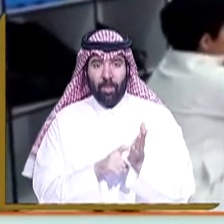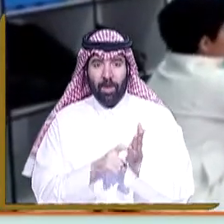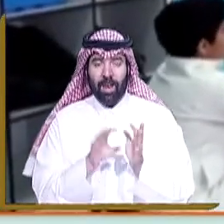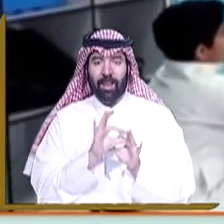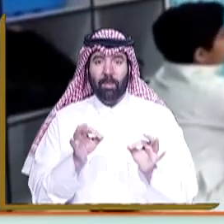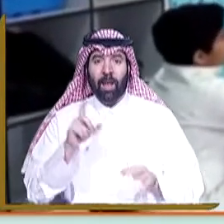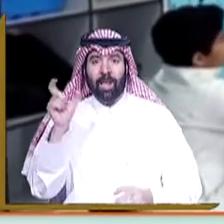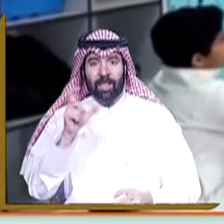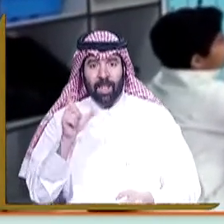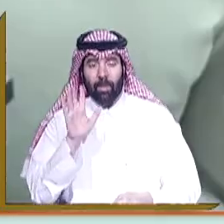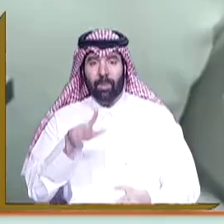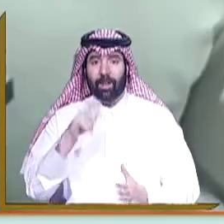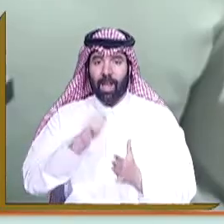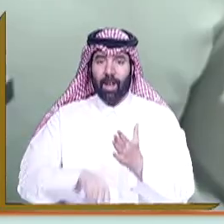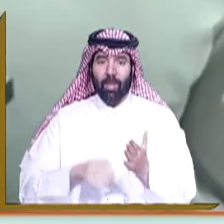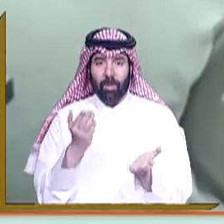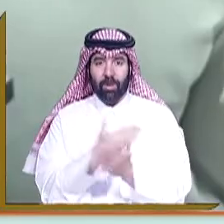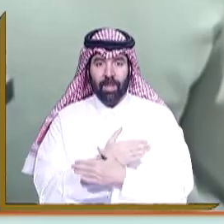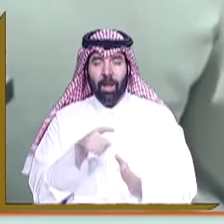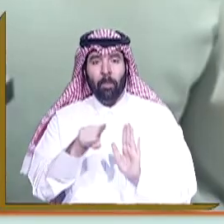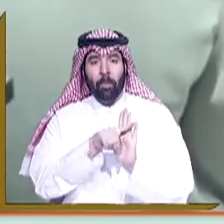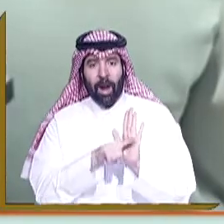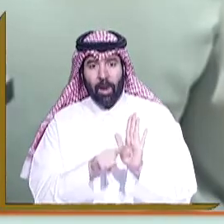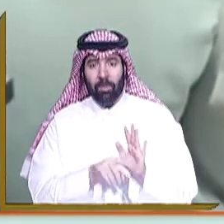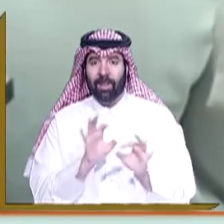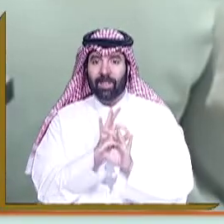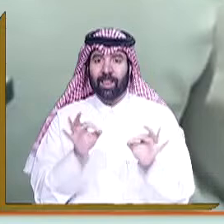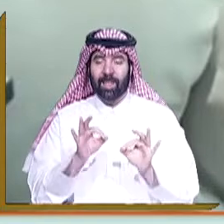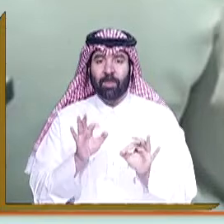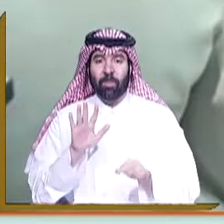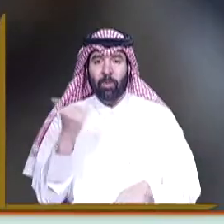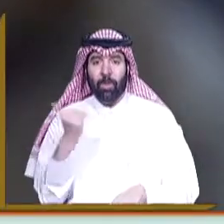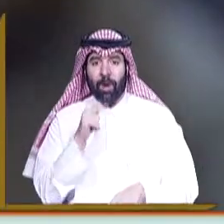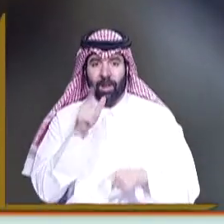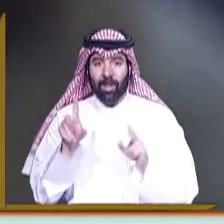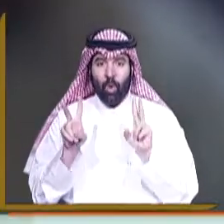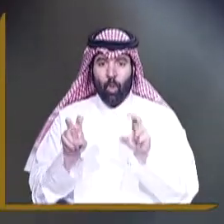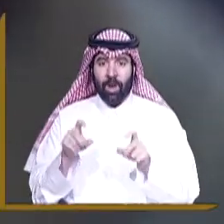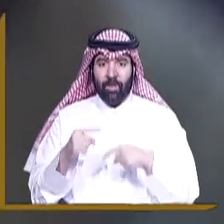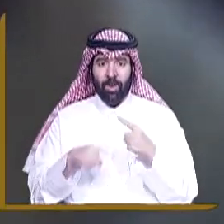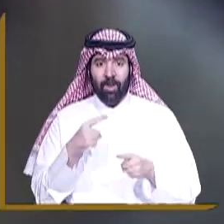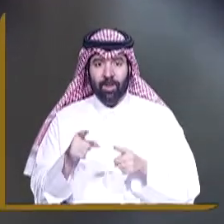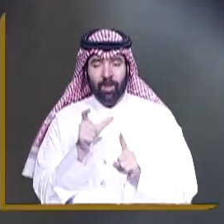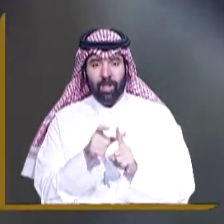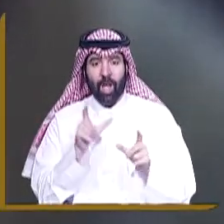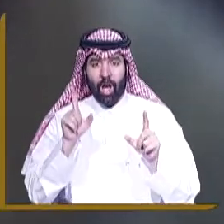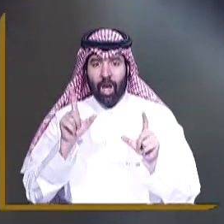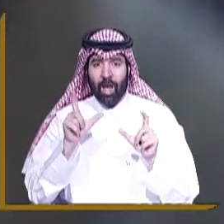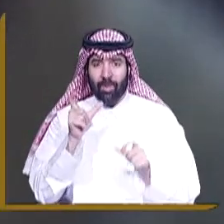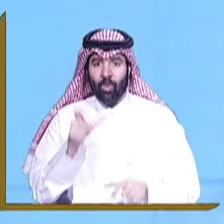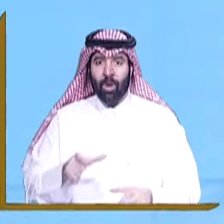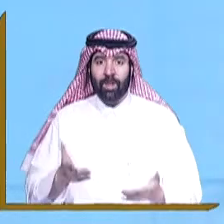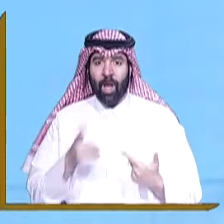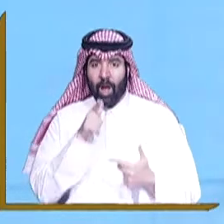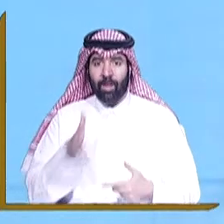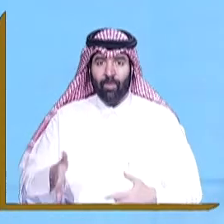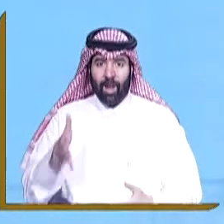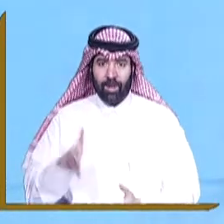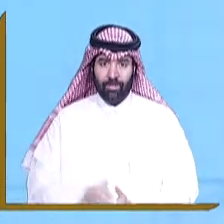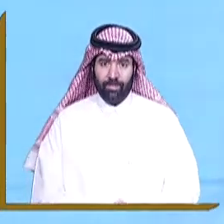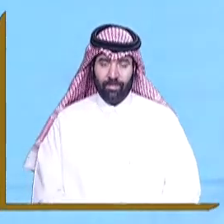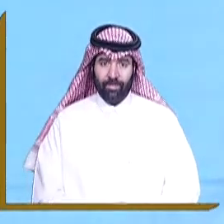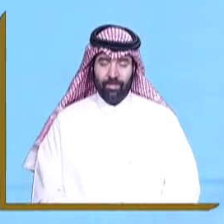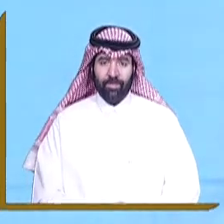متكاملة من الأنظمة والبرامج والتدابير الشرعية والقضائية الضامنة لحقوقه.